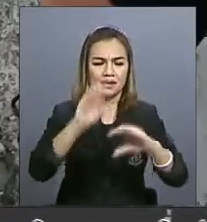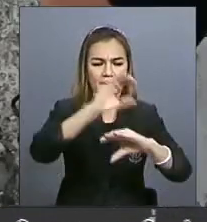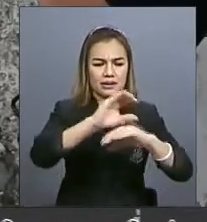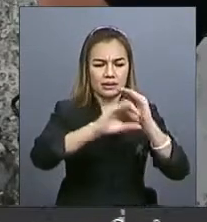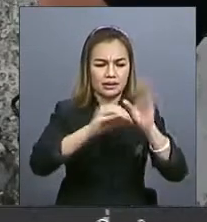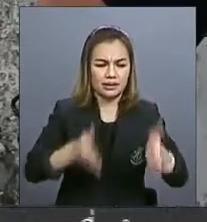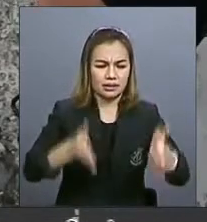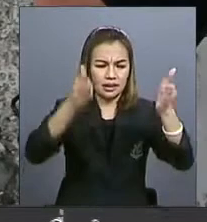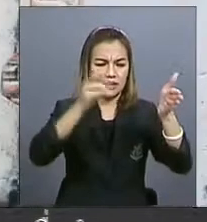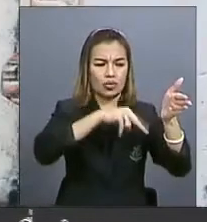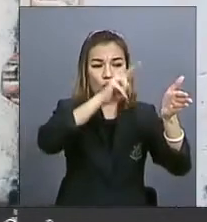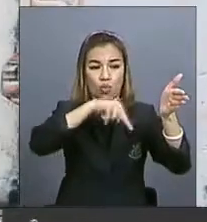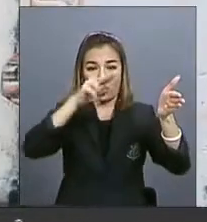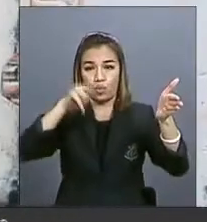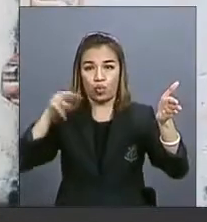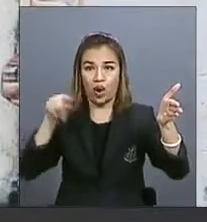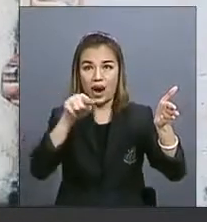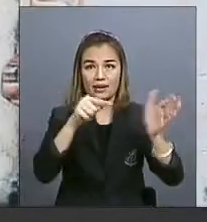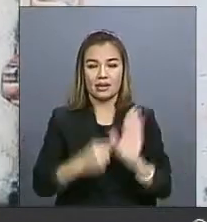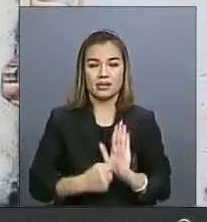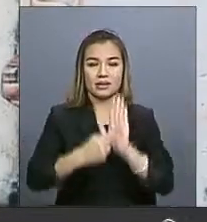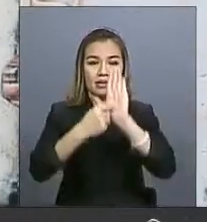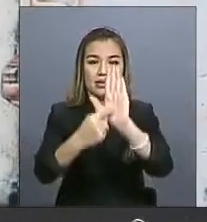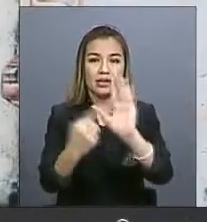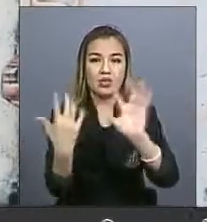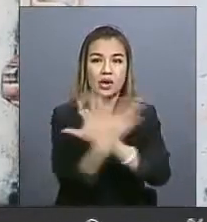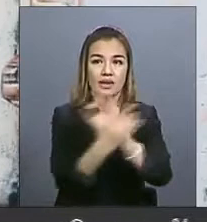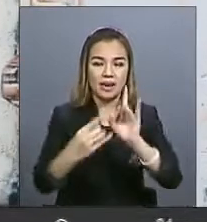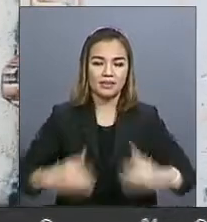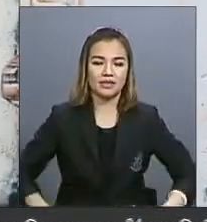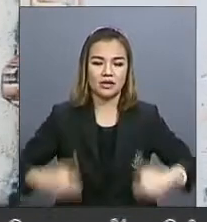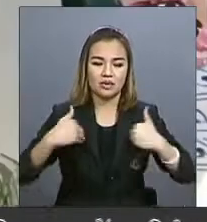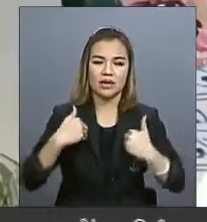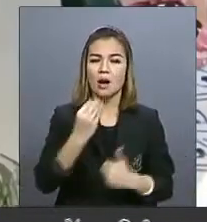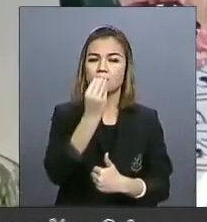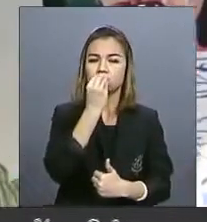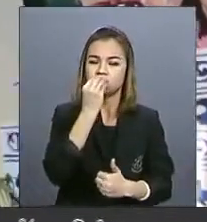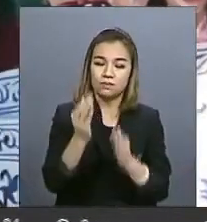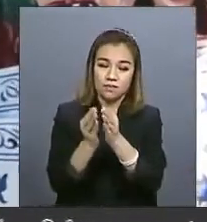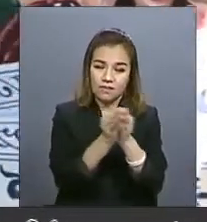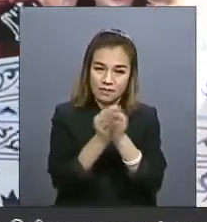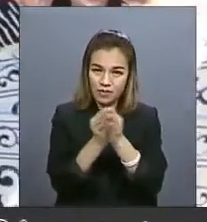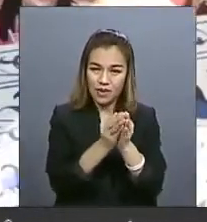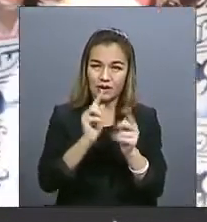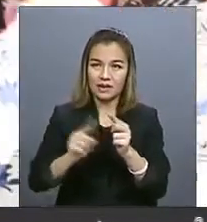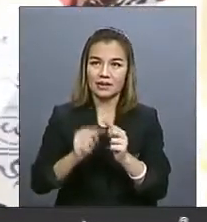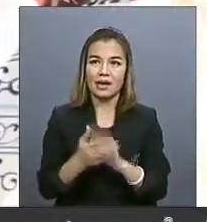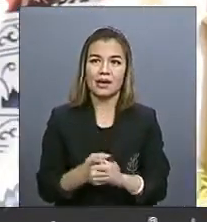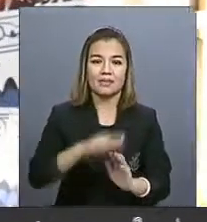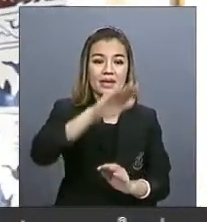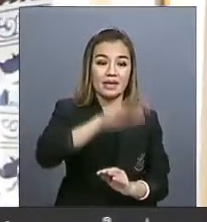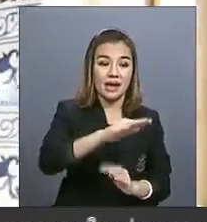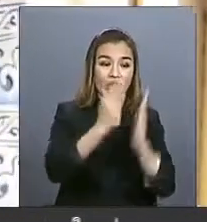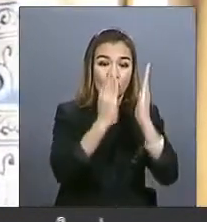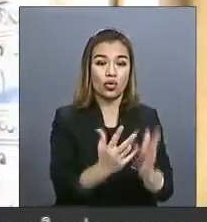านศิลปะเพื่อนำเสนอวัฒนธรรมวิถีชีวิตอาหารพื้นเมืองภูเก็ตดำเนินเรื่องโดยมีเด็ก3ค